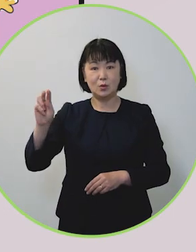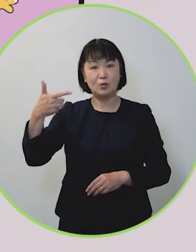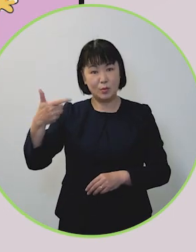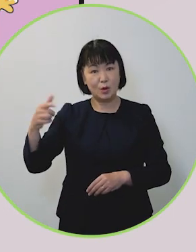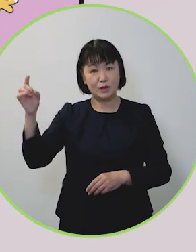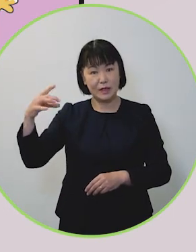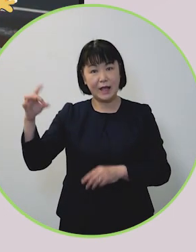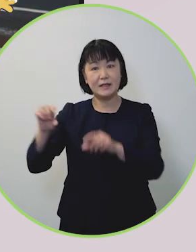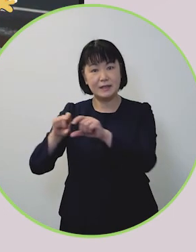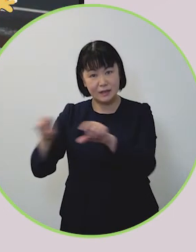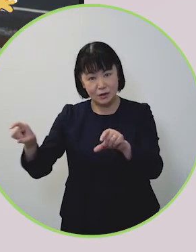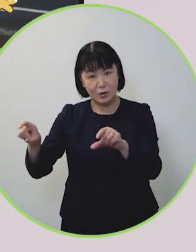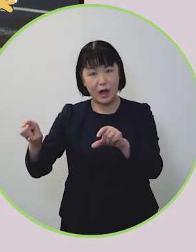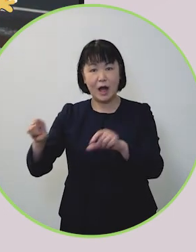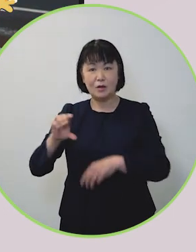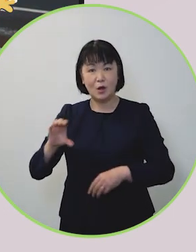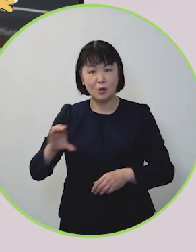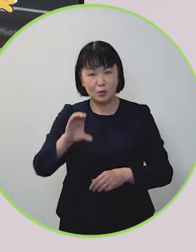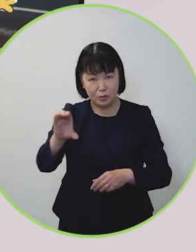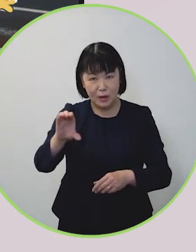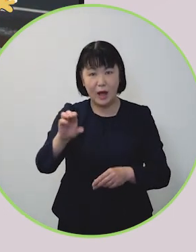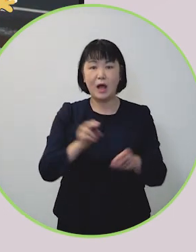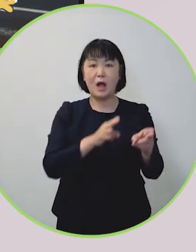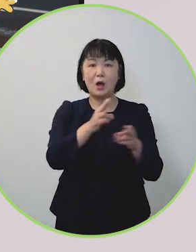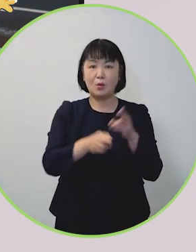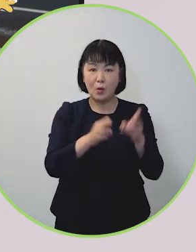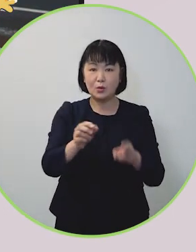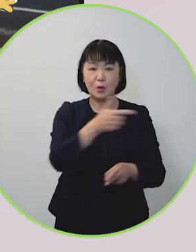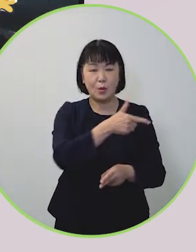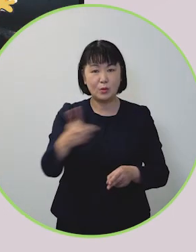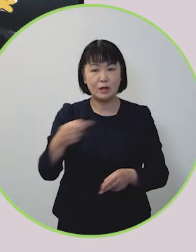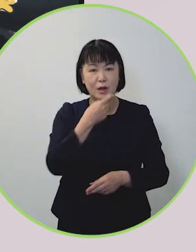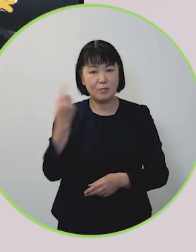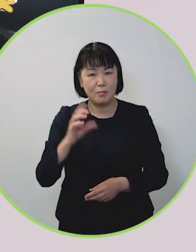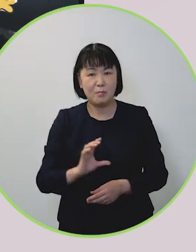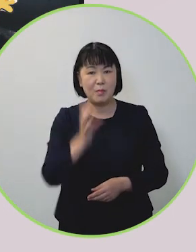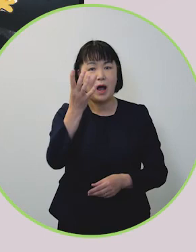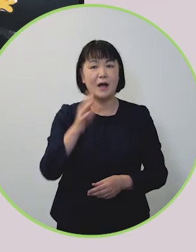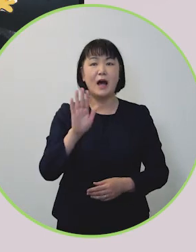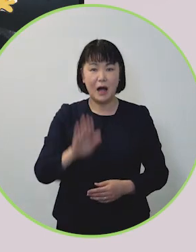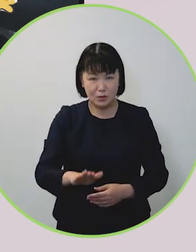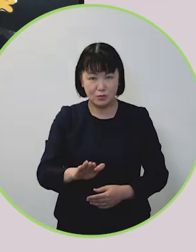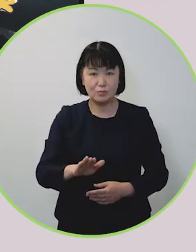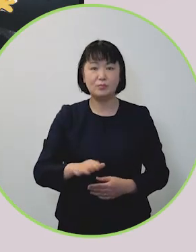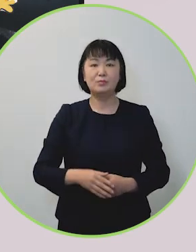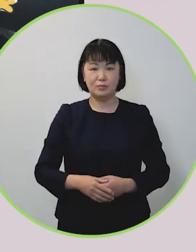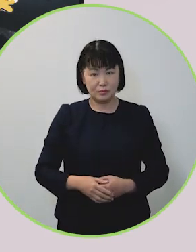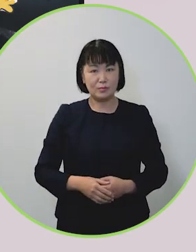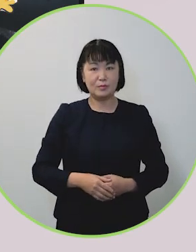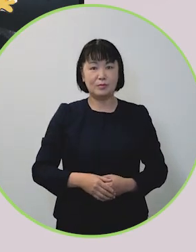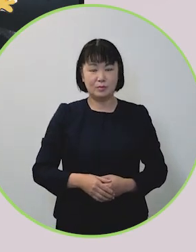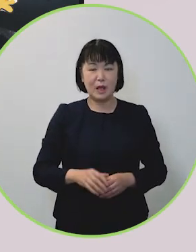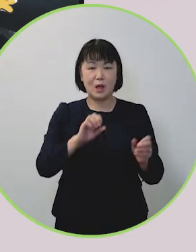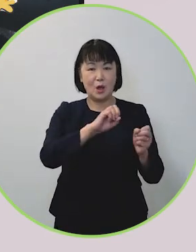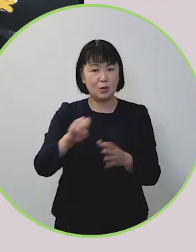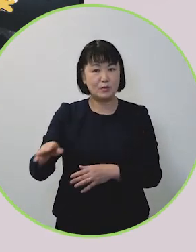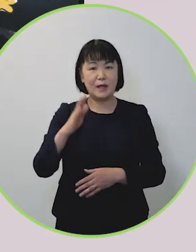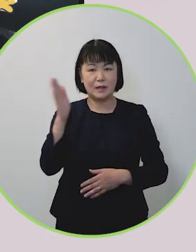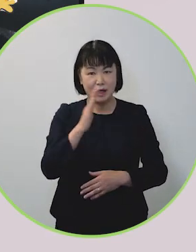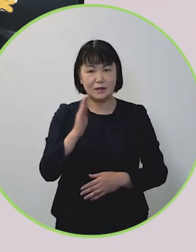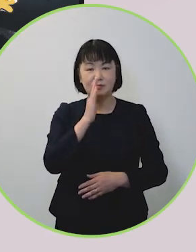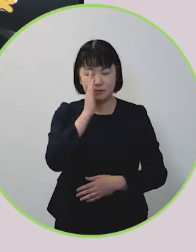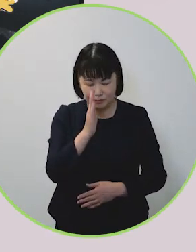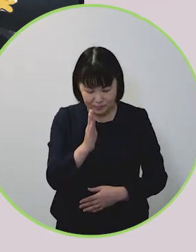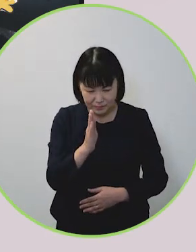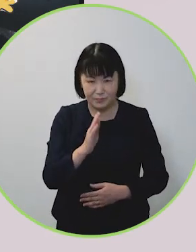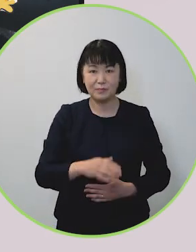イオン電池などは回収車両や搬入先の工場で火災が起きたりする危険性があるので絶対に入れない